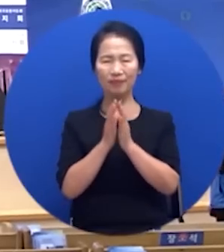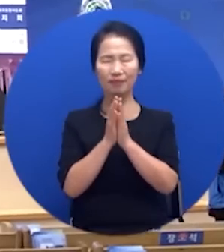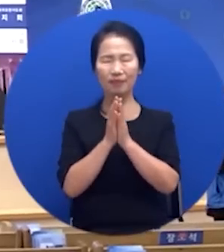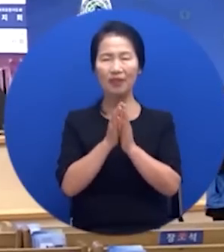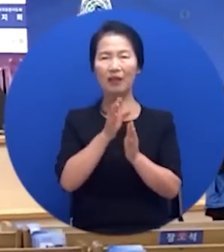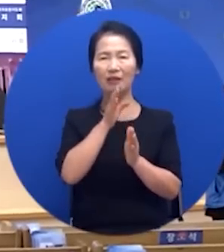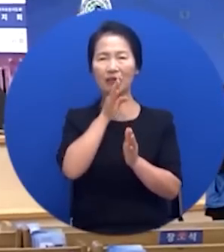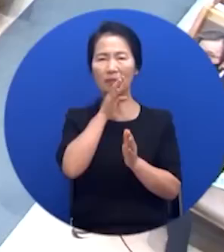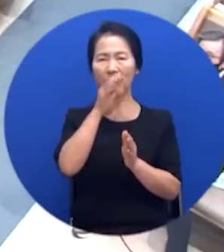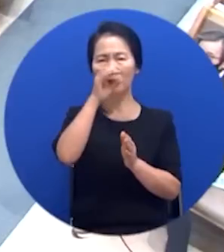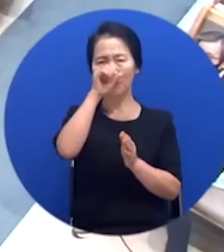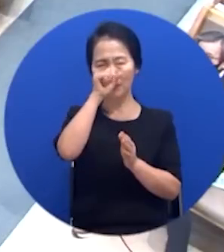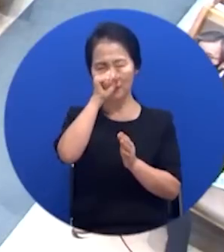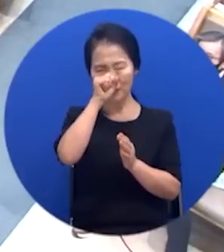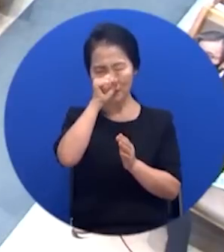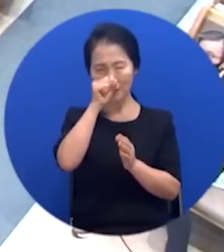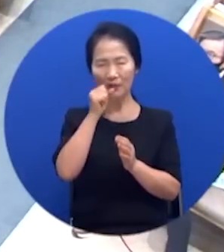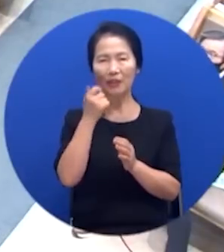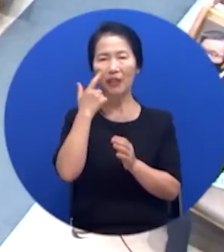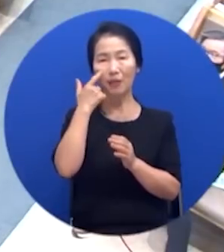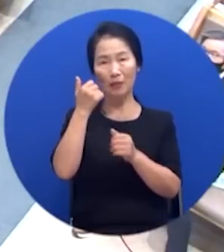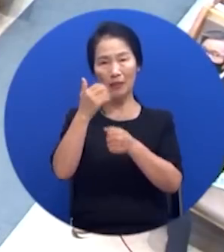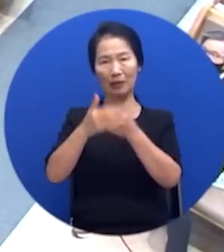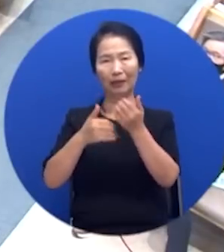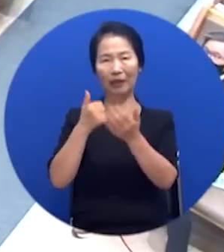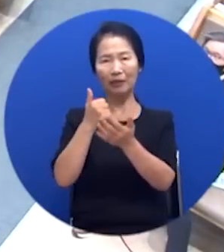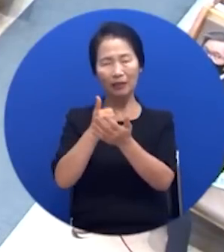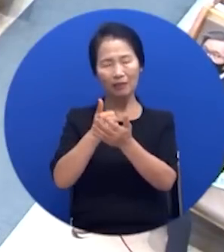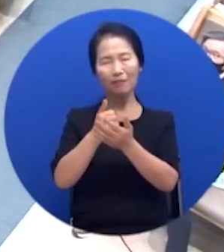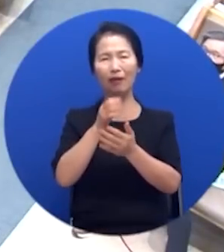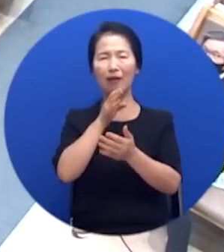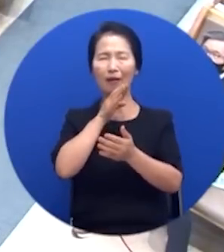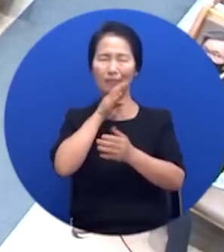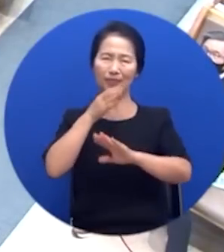참으로 좋으신 아버지 하나님, 참으로 감사합니다.